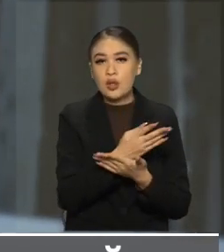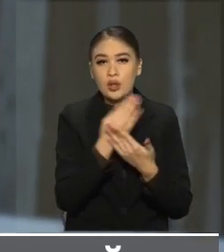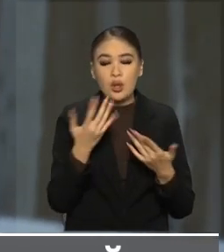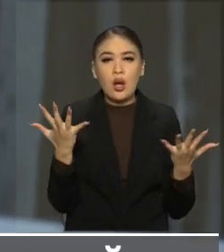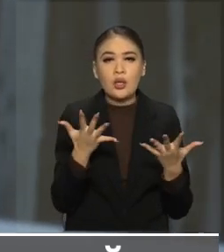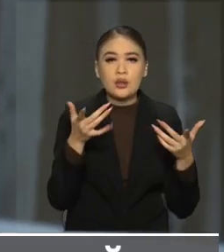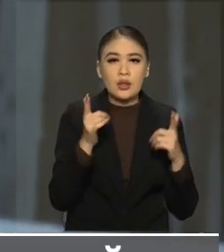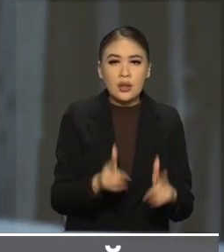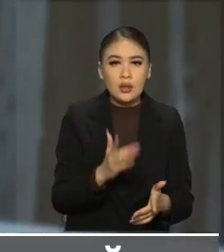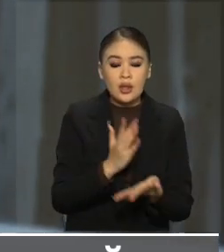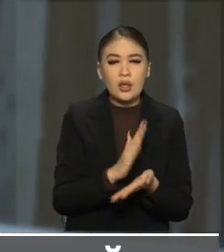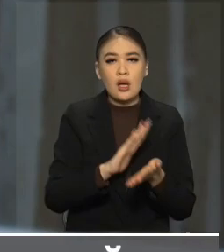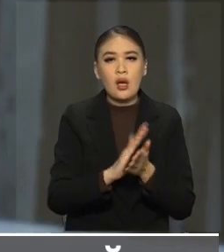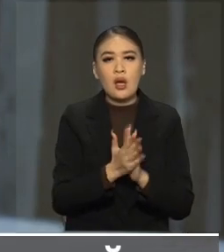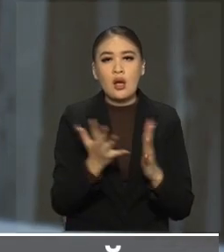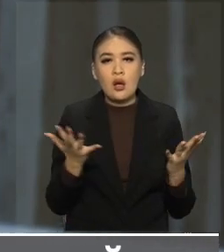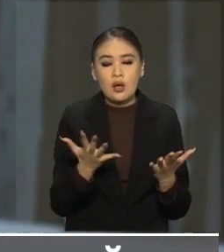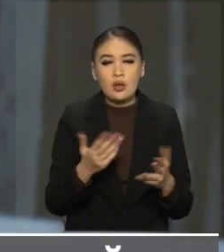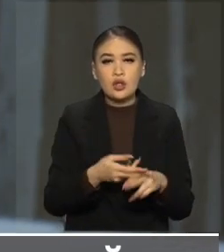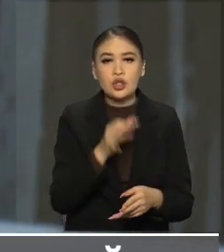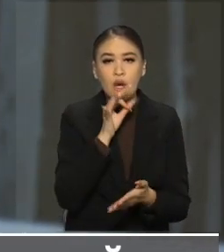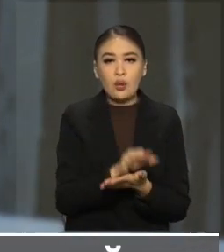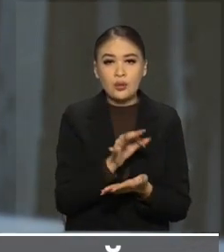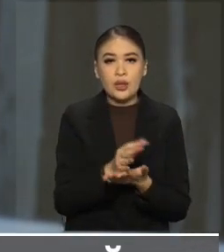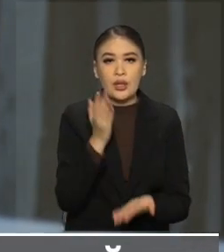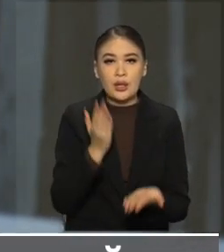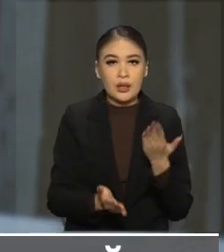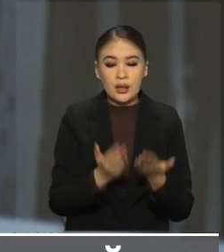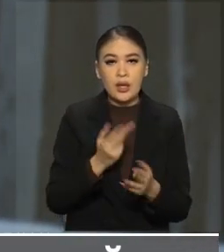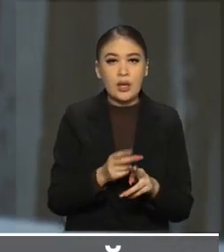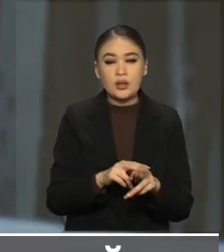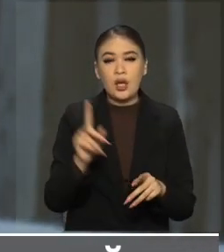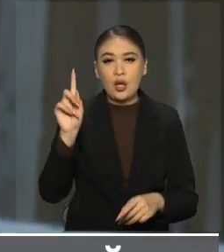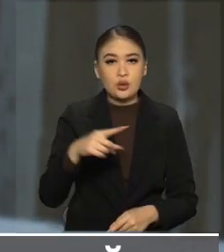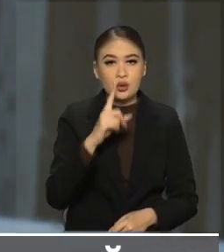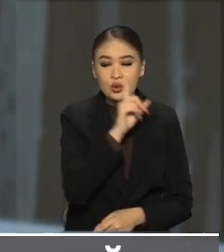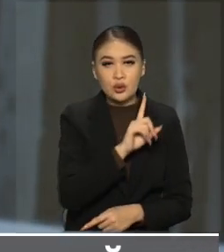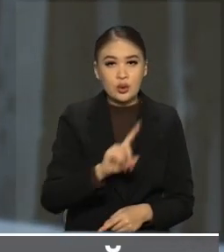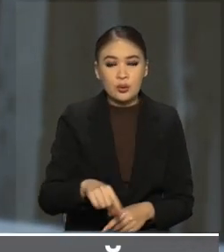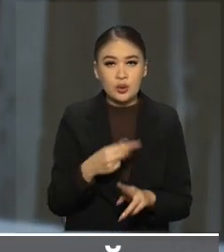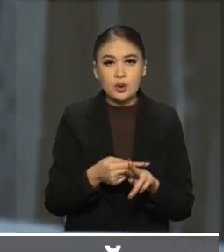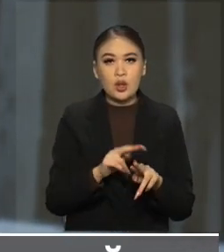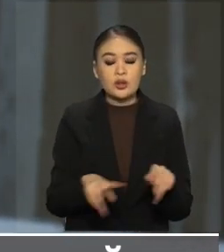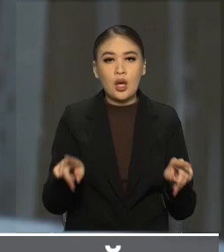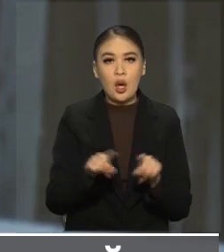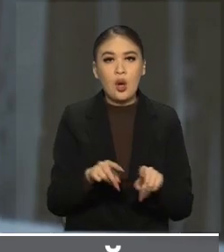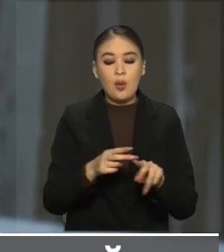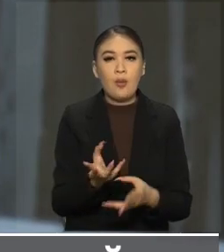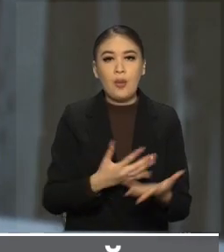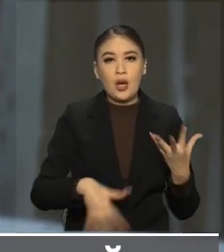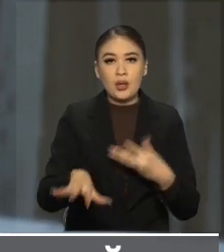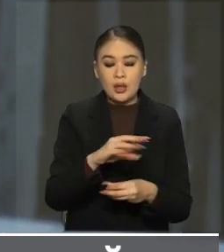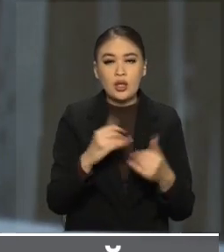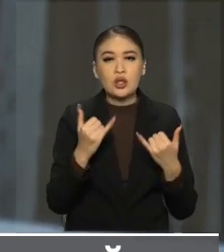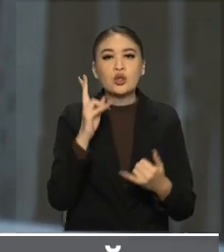бар. Мысалы, жауапкершіліктен егер де жауапкершілікке тартылмаса, жазаға тартылмаса, сонда осының барлығы үшін